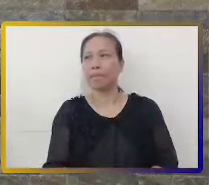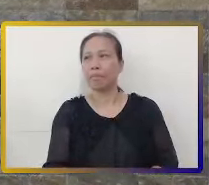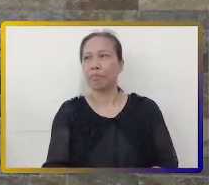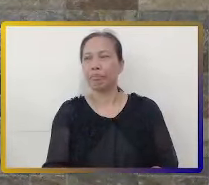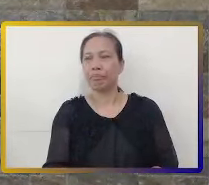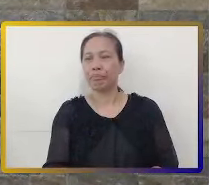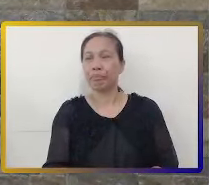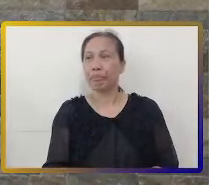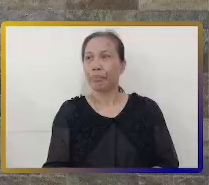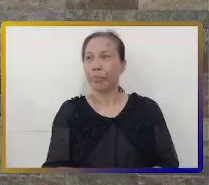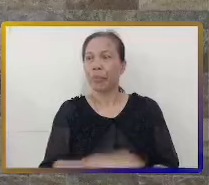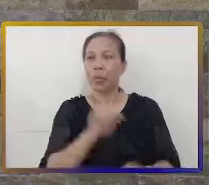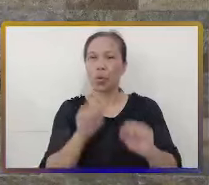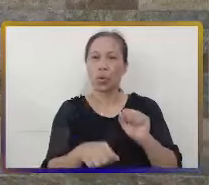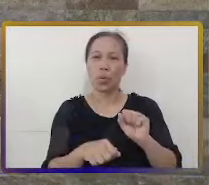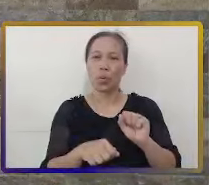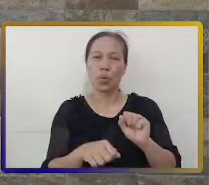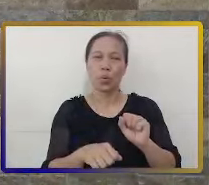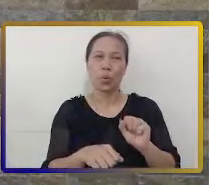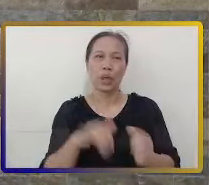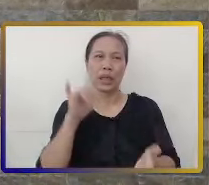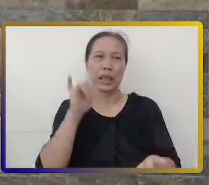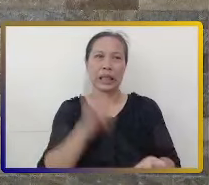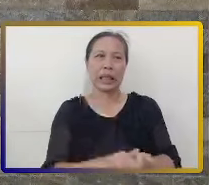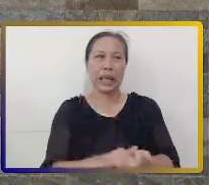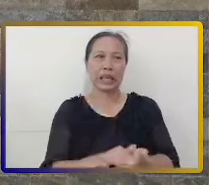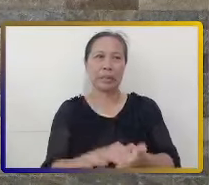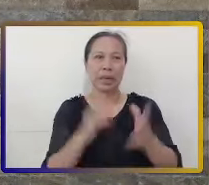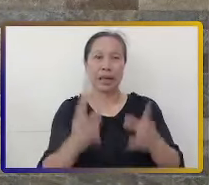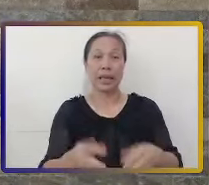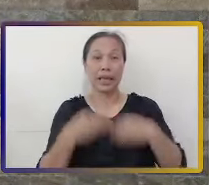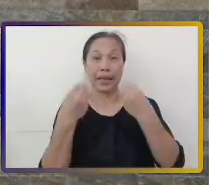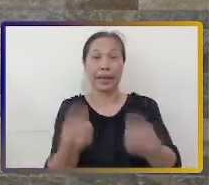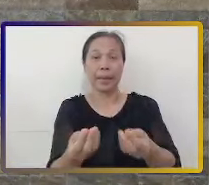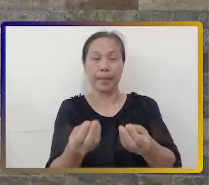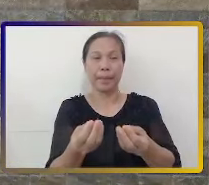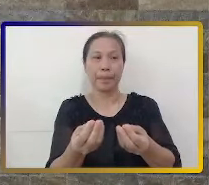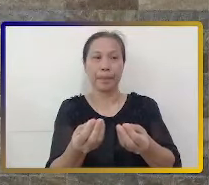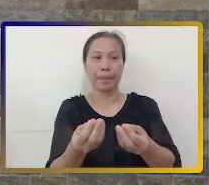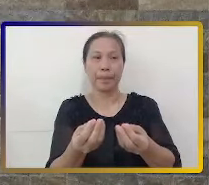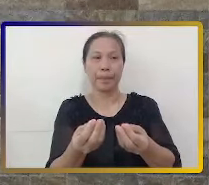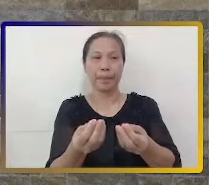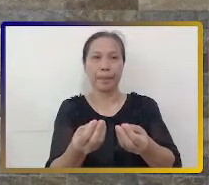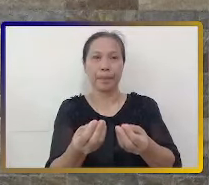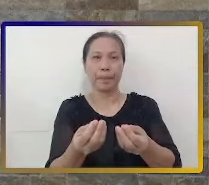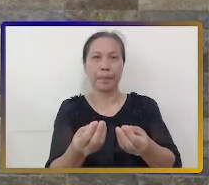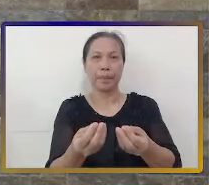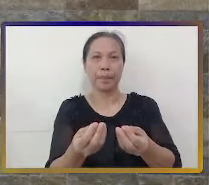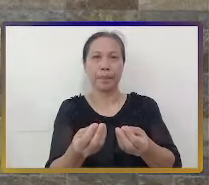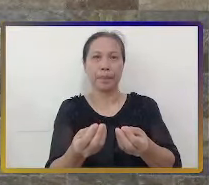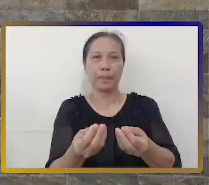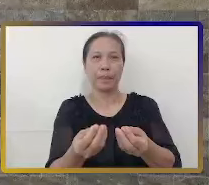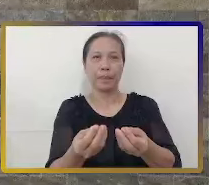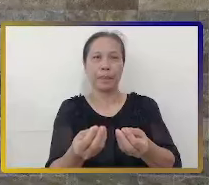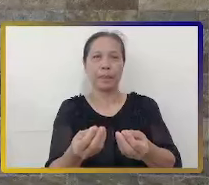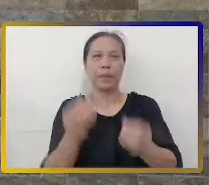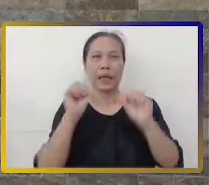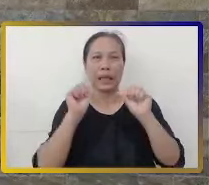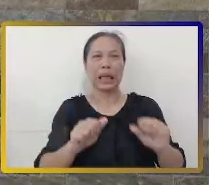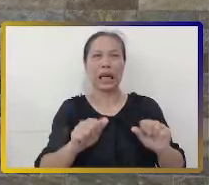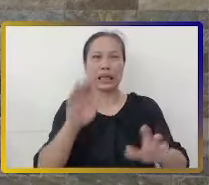ba So Iyun ang nagmi-meet yun ang n nakaka nagsu nakak